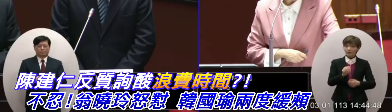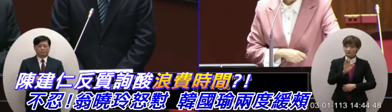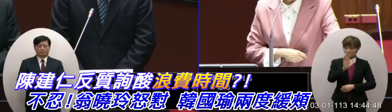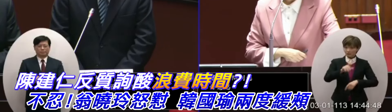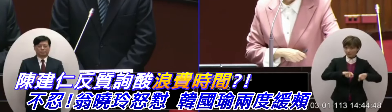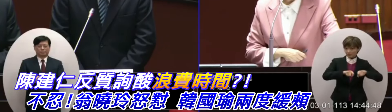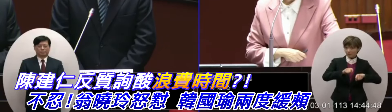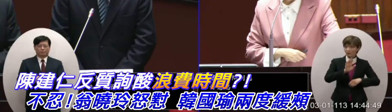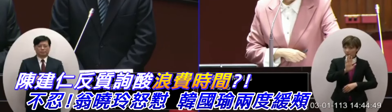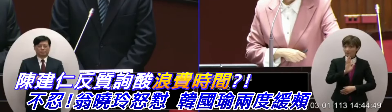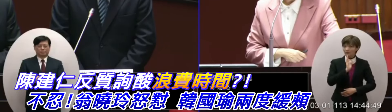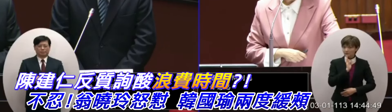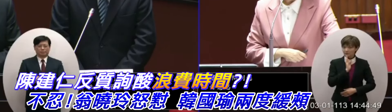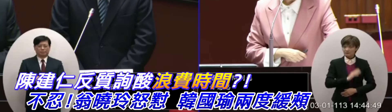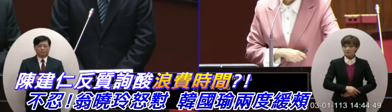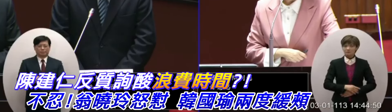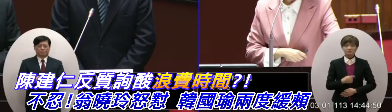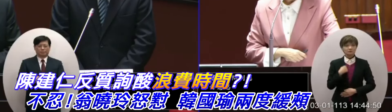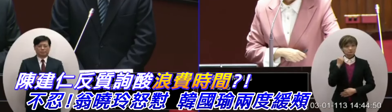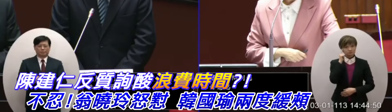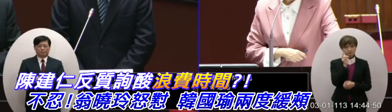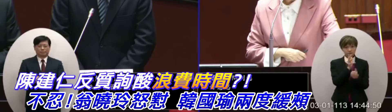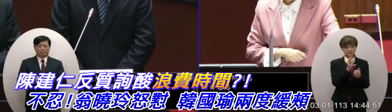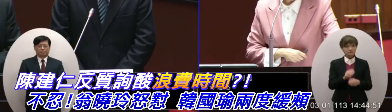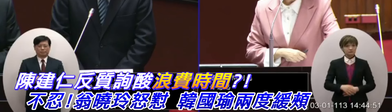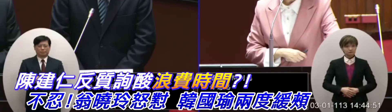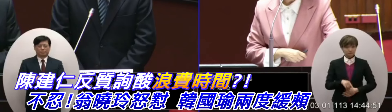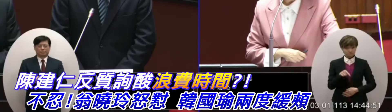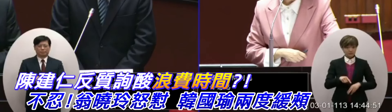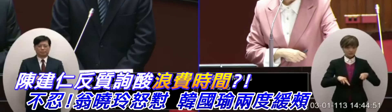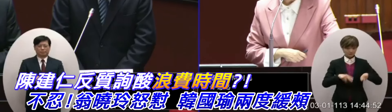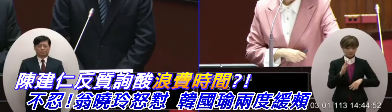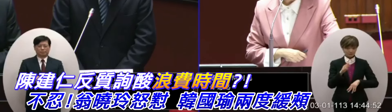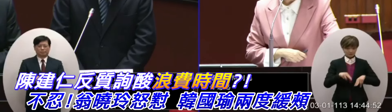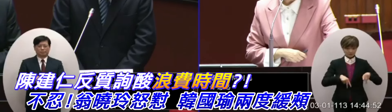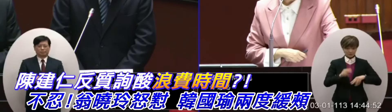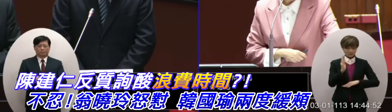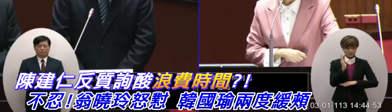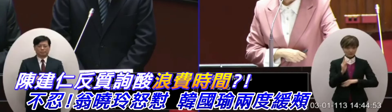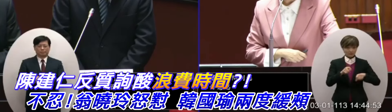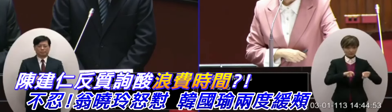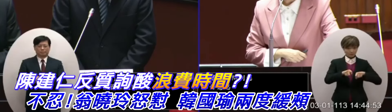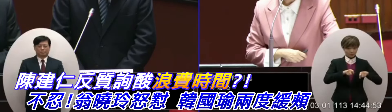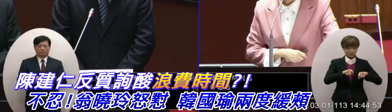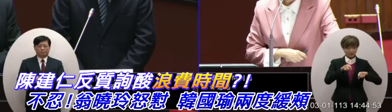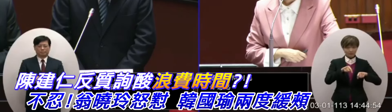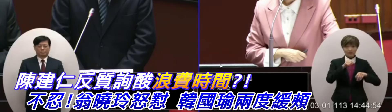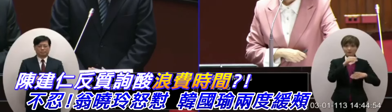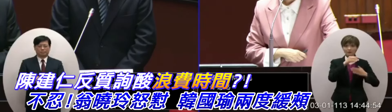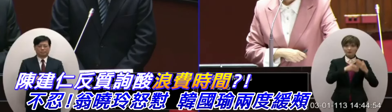划。那么我只是想请教，这个行政规划的法律性质是什